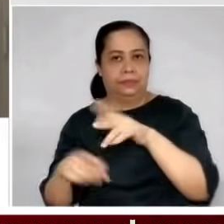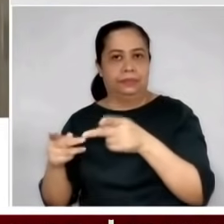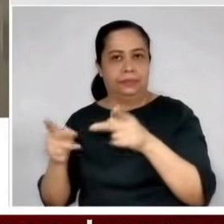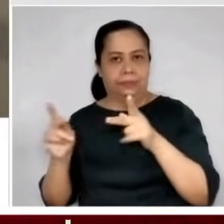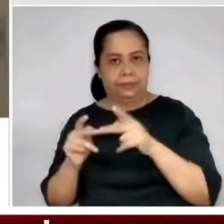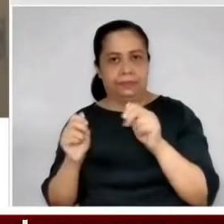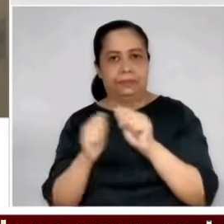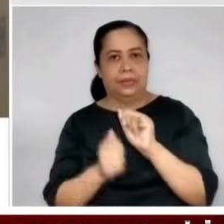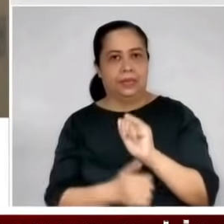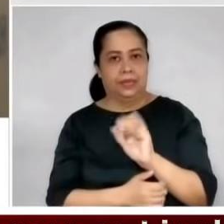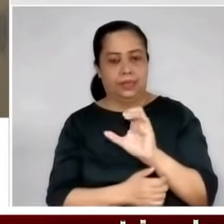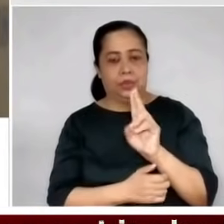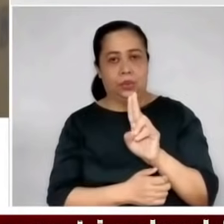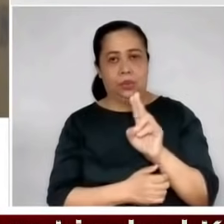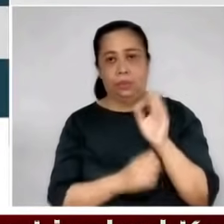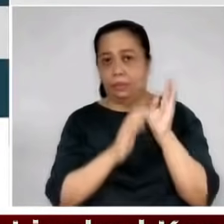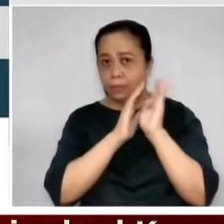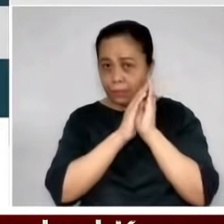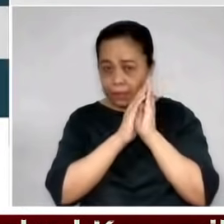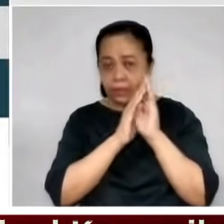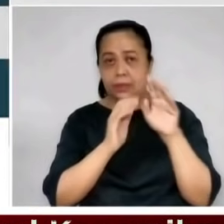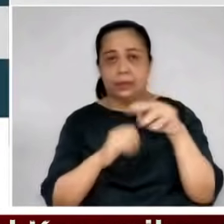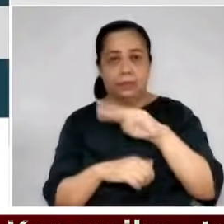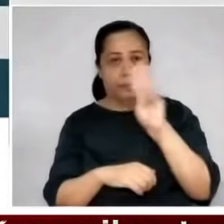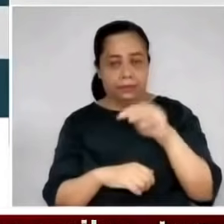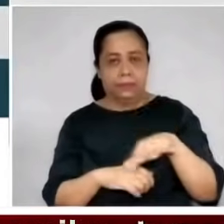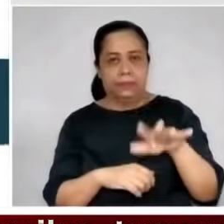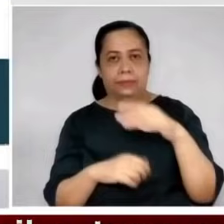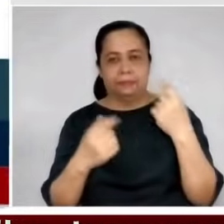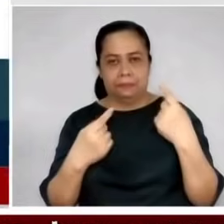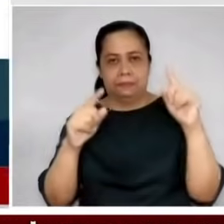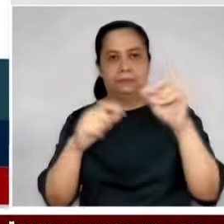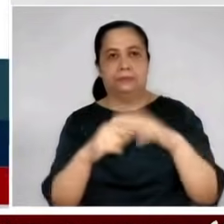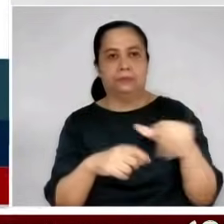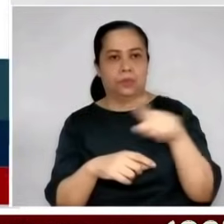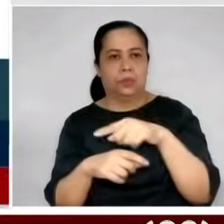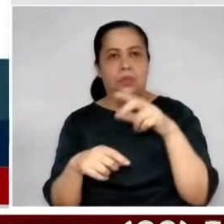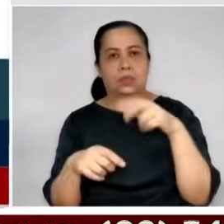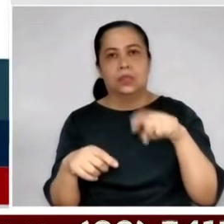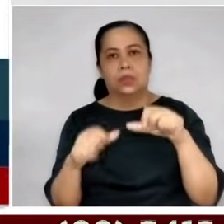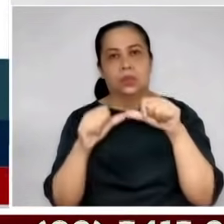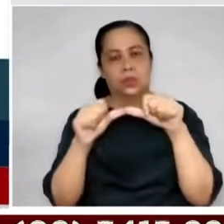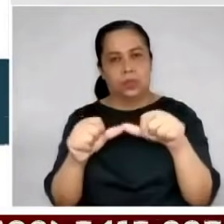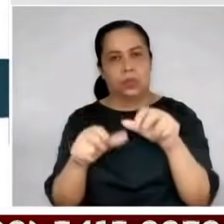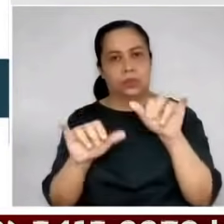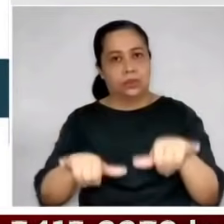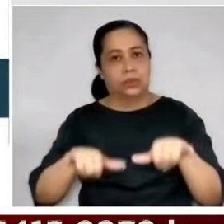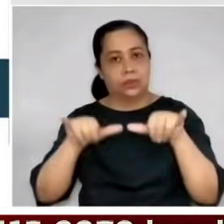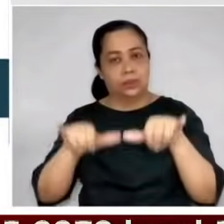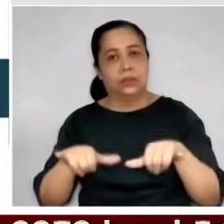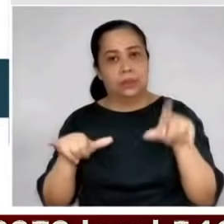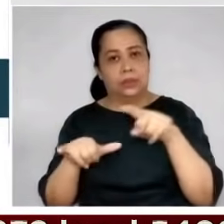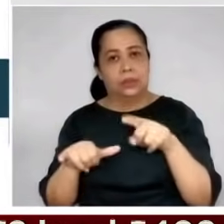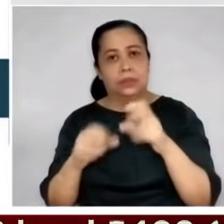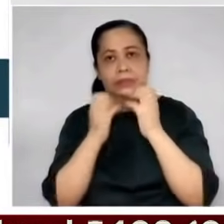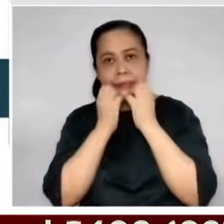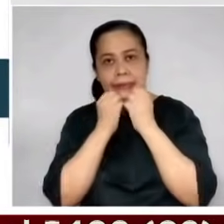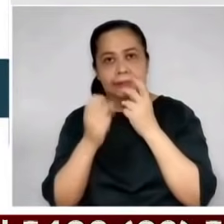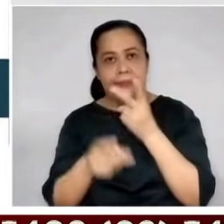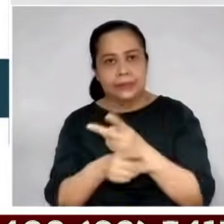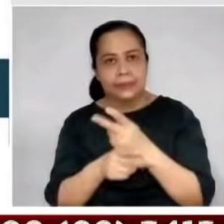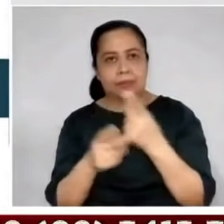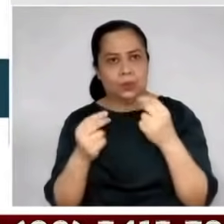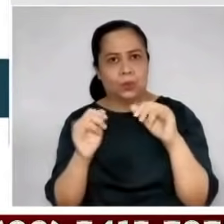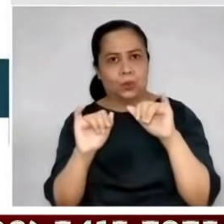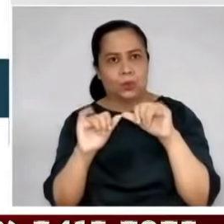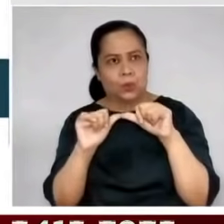ICU bed capacities sa Metro Manila. In other words, we have to continue and maintain preserving the gains that we have right